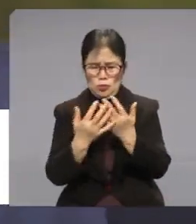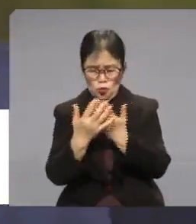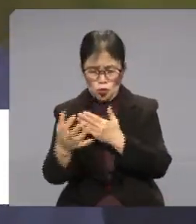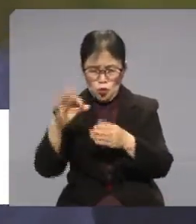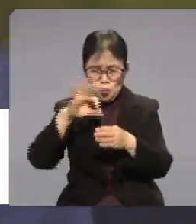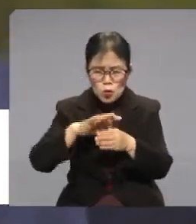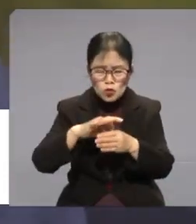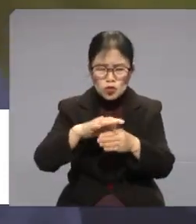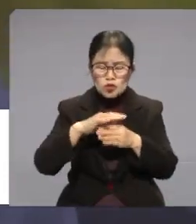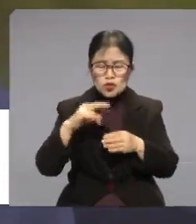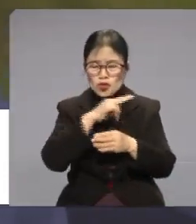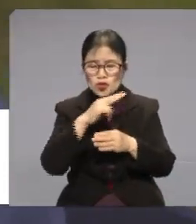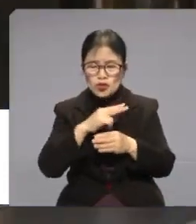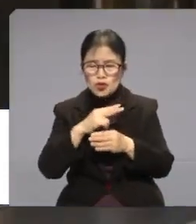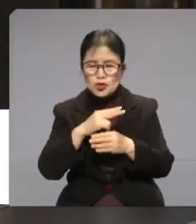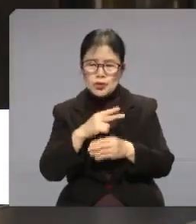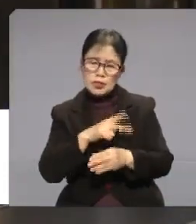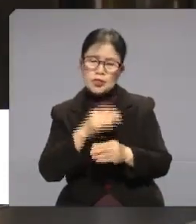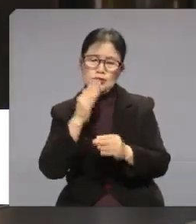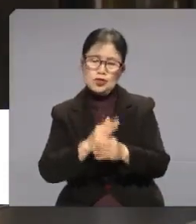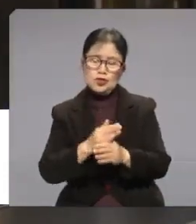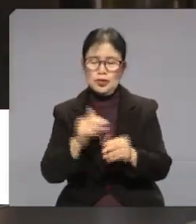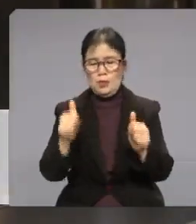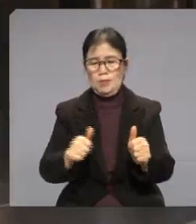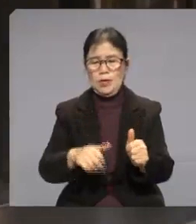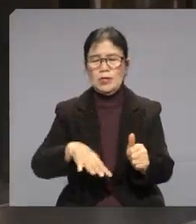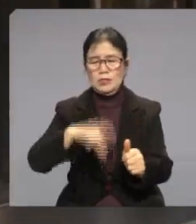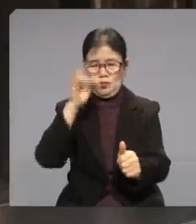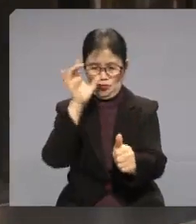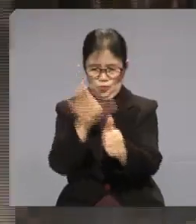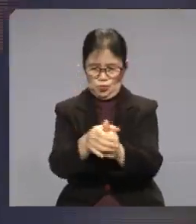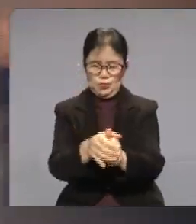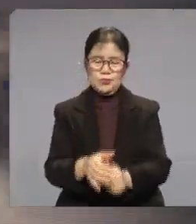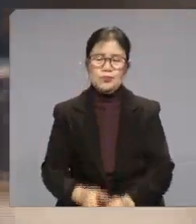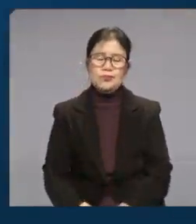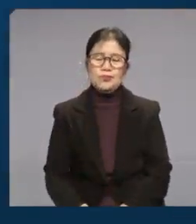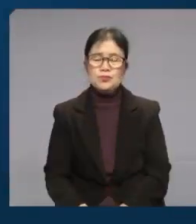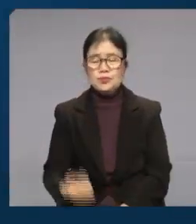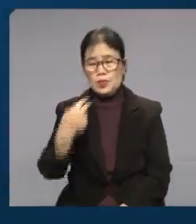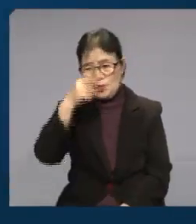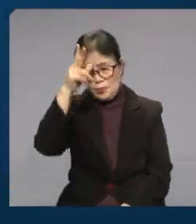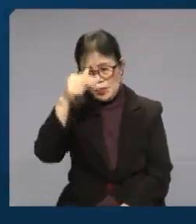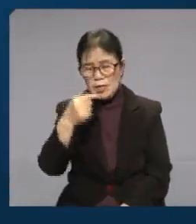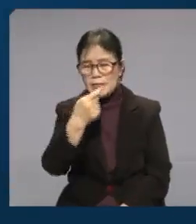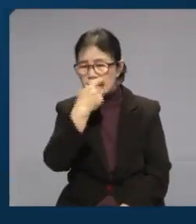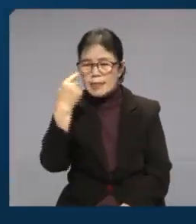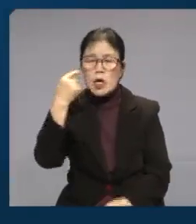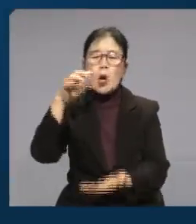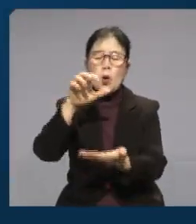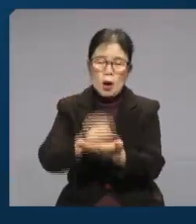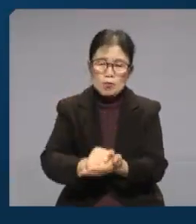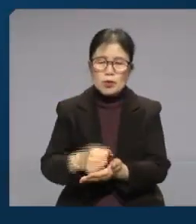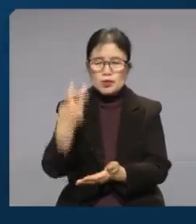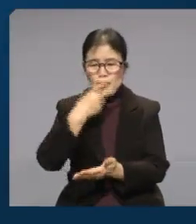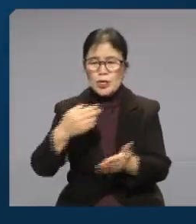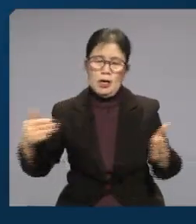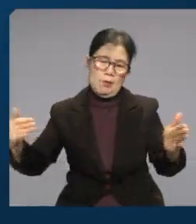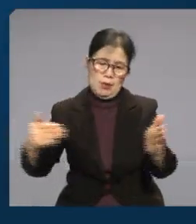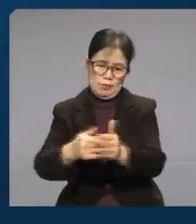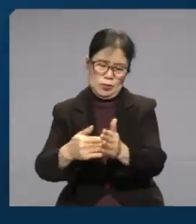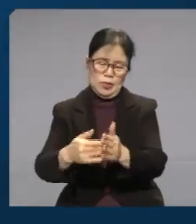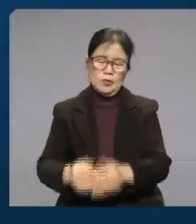수수 의심 의원 중 재판에 넘겨진 첫 사례입니다. 검찰은 증거를 확보해 수사가